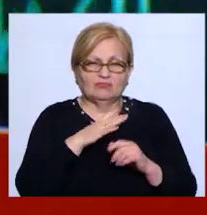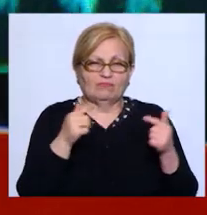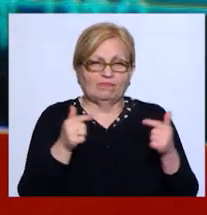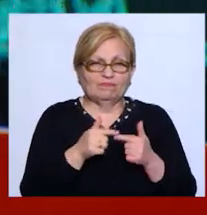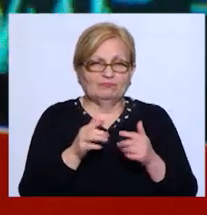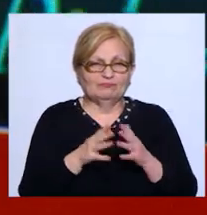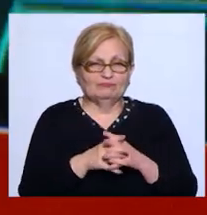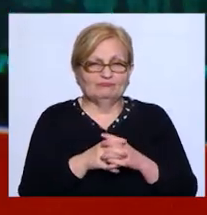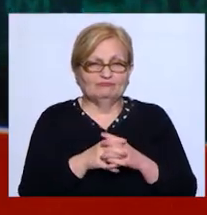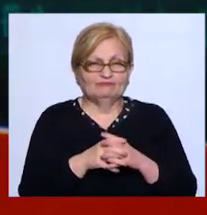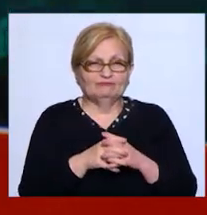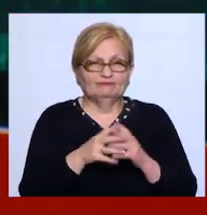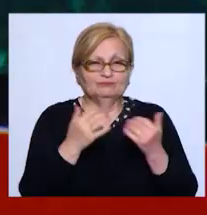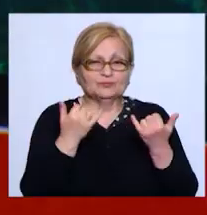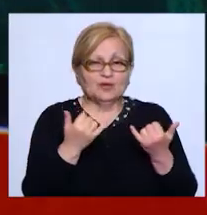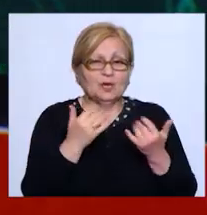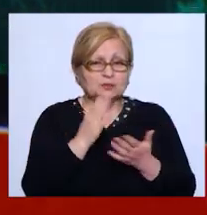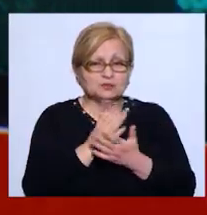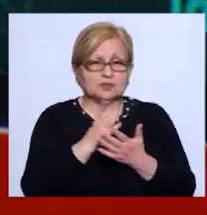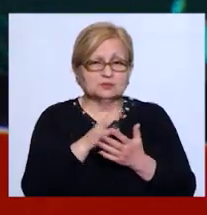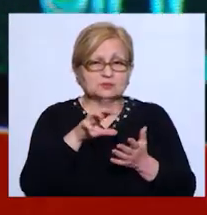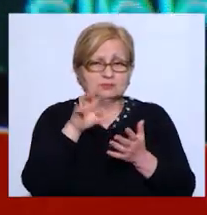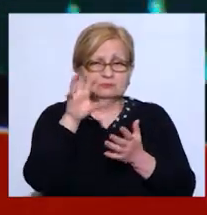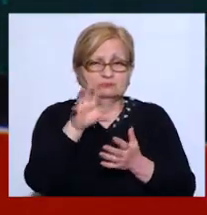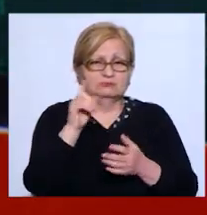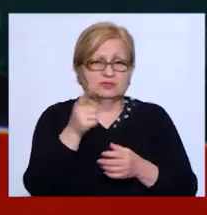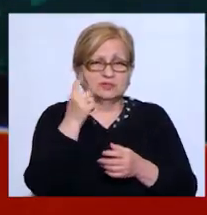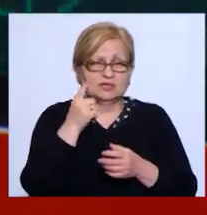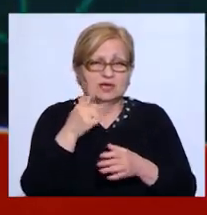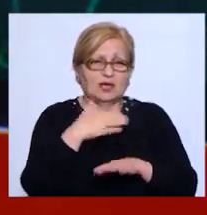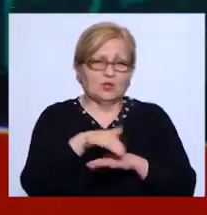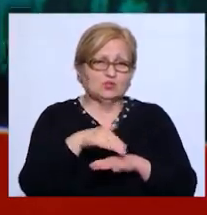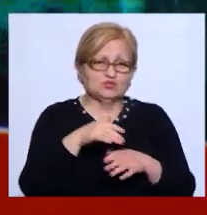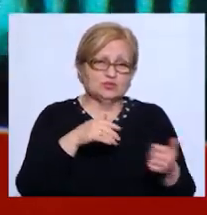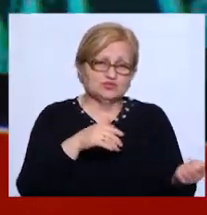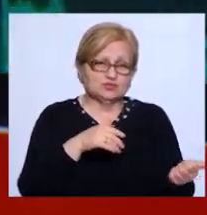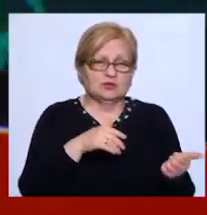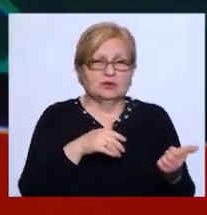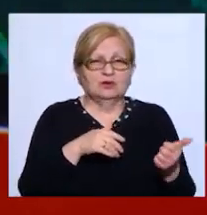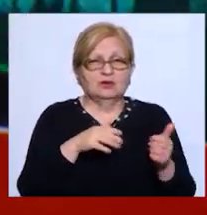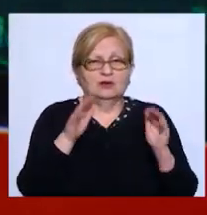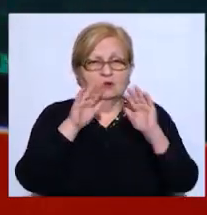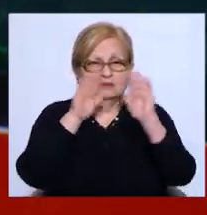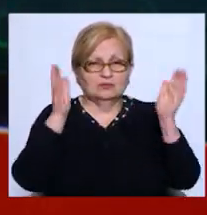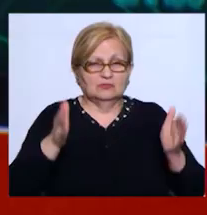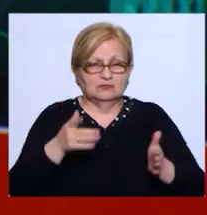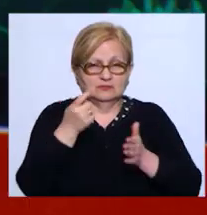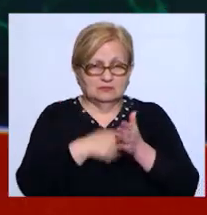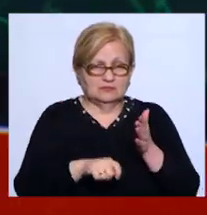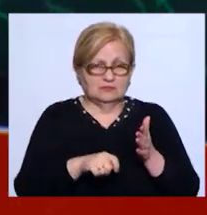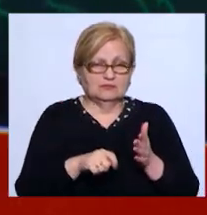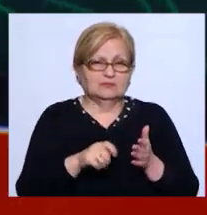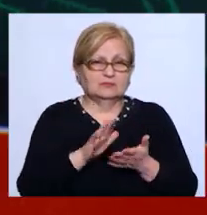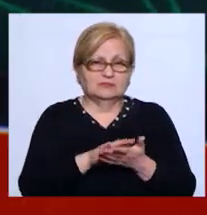ოჯახმა. მრიცხველები ახლაც არსებობს, უბრალოდ ან ქუჩაშია, რაღაც სპეციალურ ყუთში მოთავსებული, ისე რომ